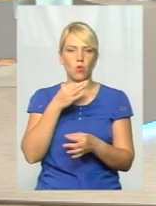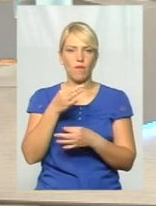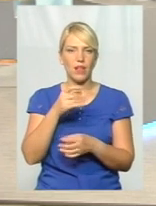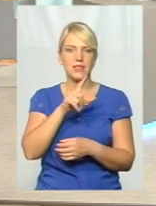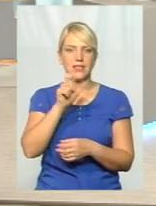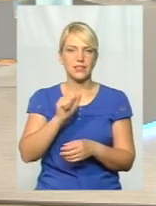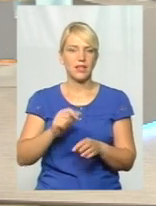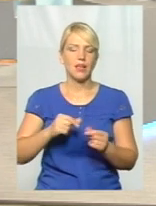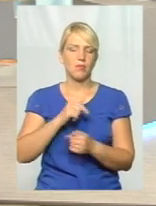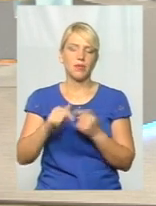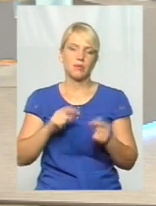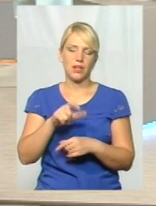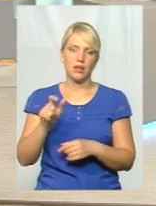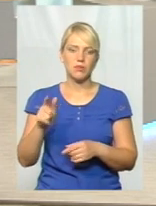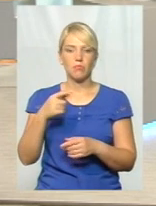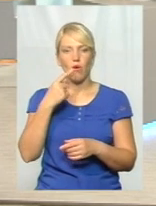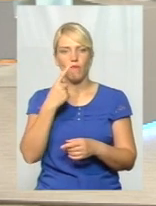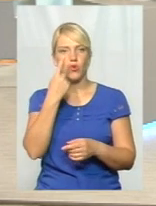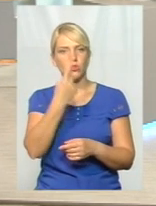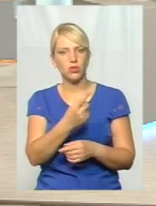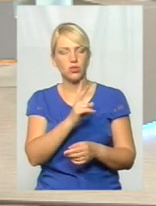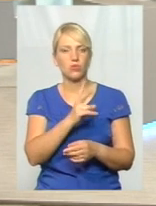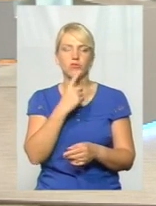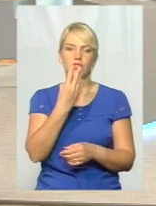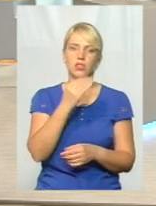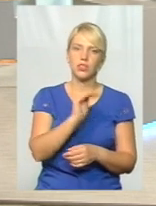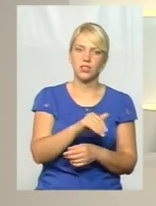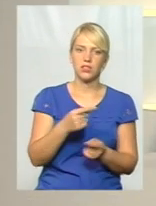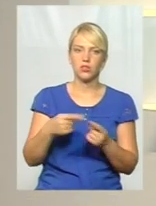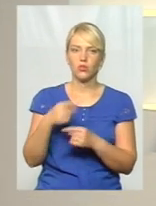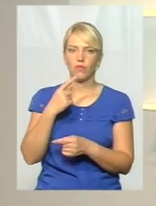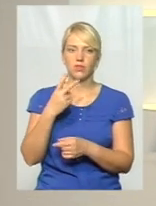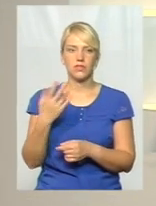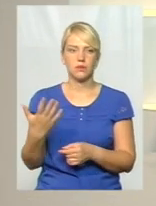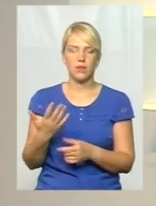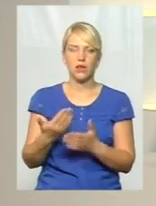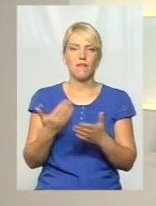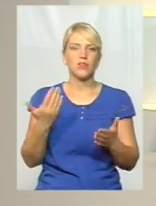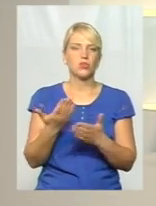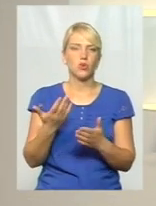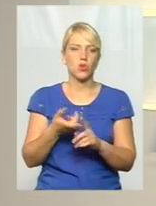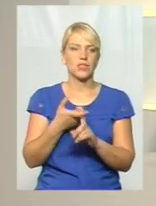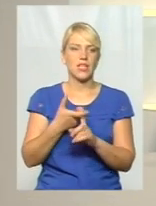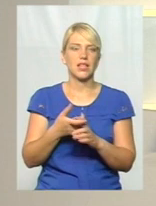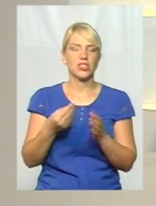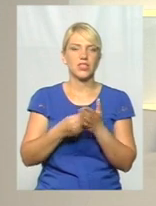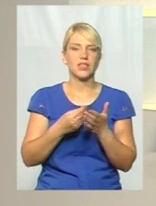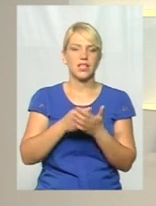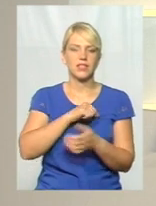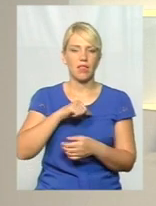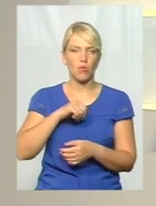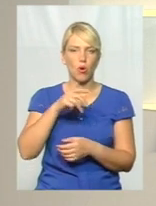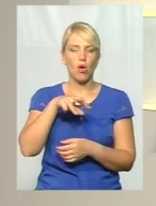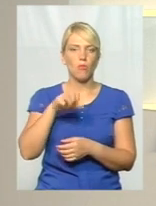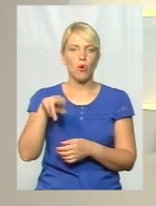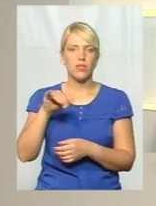дуже різні називають цифри. Там одні називають 4 тисячі, інші 25. От від чого залежить ціна самого модему, і які